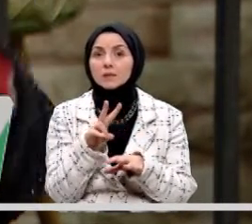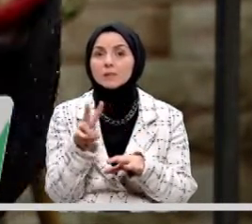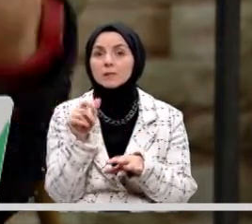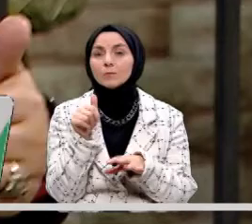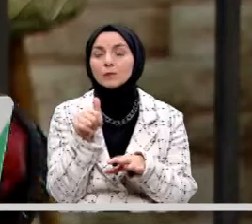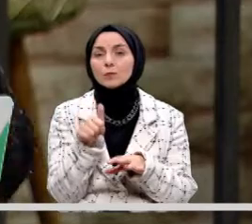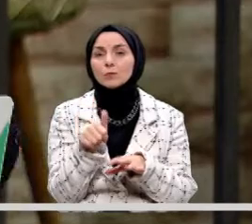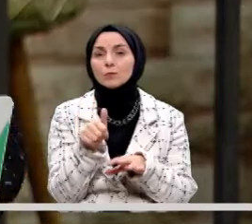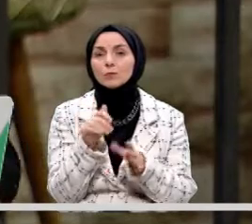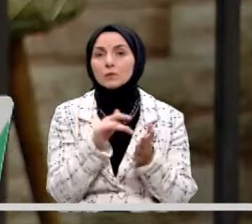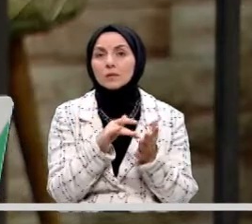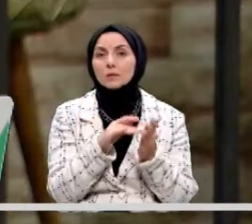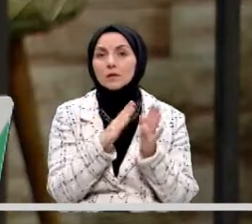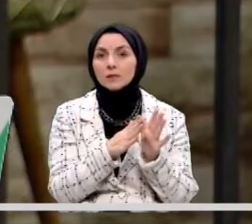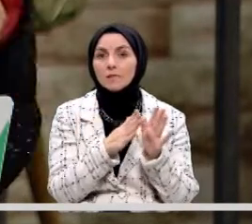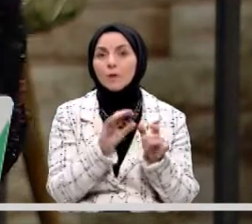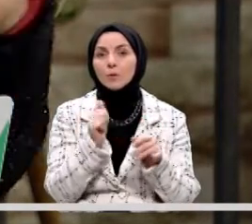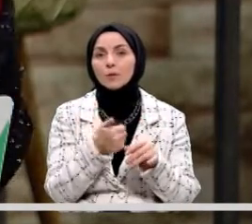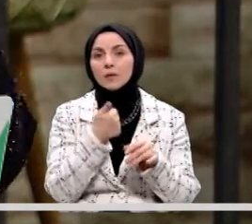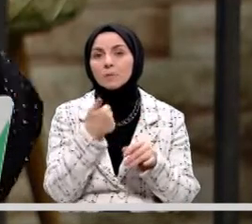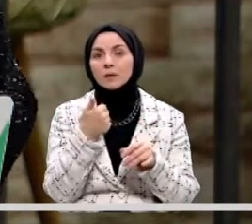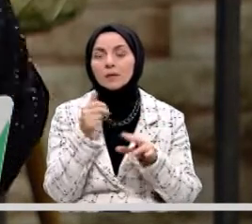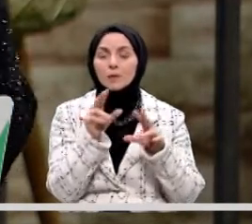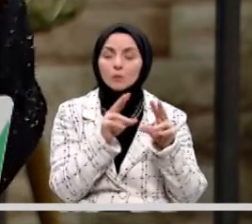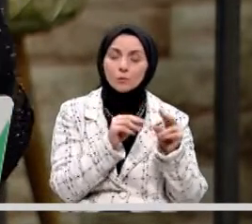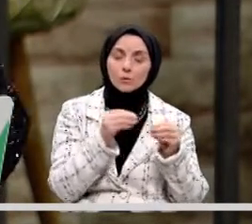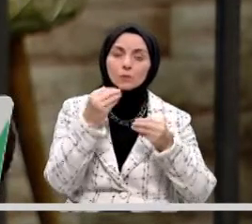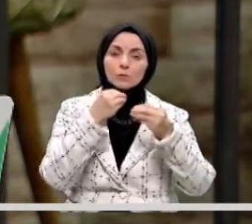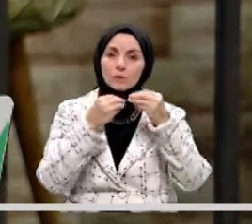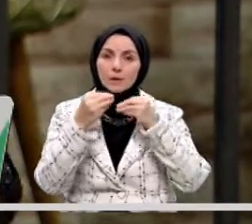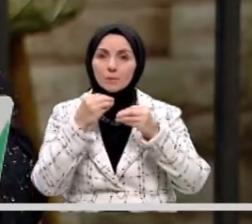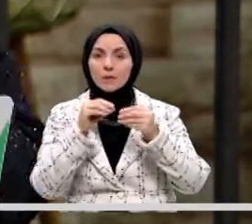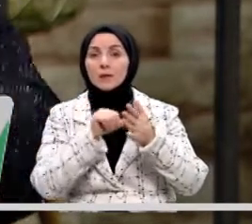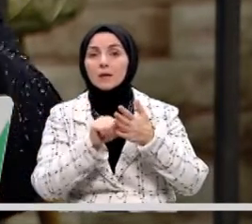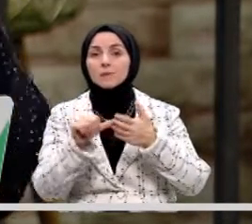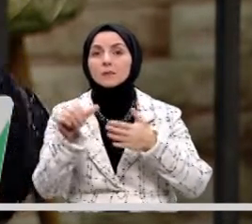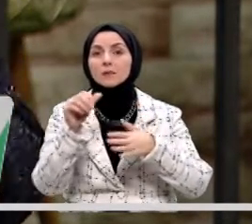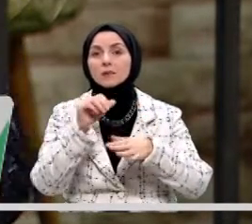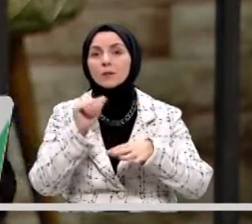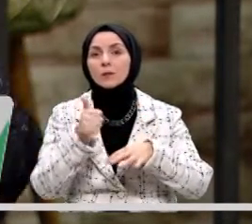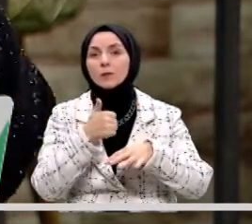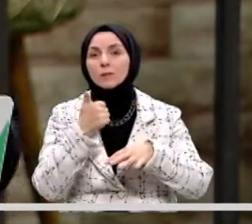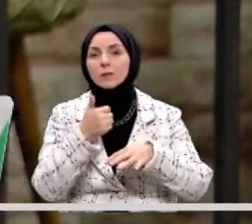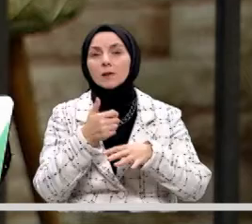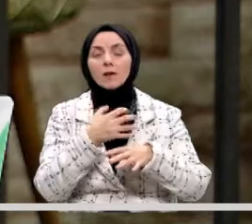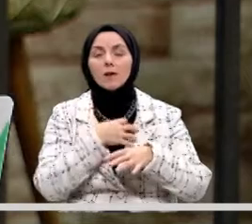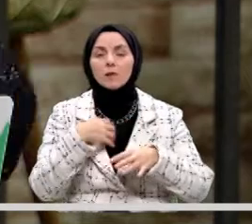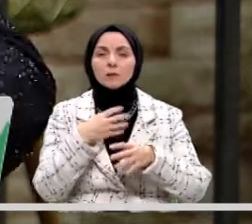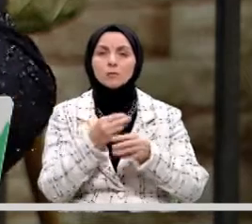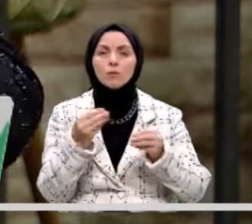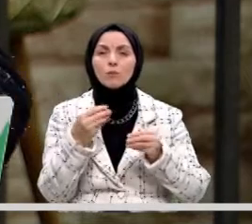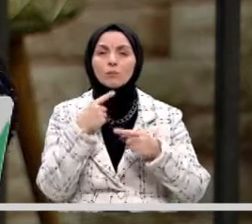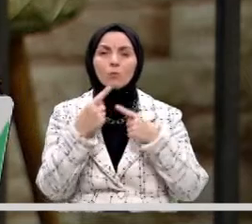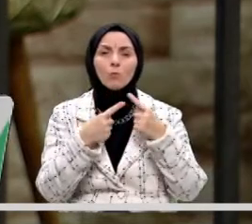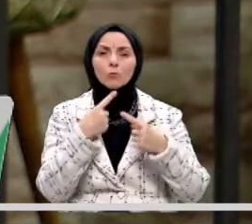uygulayacak uykudur yemektir bu Anne çok konuşuyor çok konuşuyordur çocuğuyla şöyle durmadan anlatıyordu durmadan anlatıyordu şöyle zannediyoruz